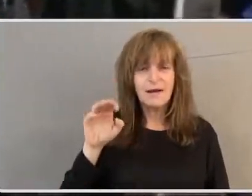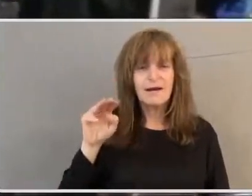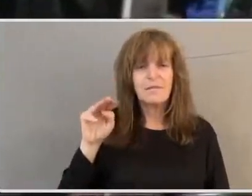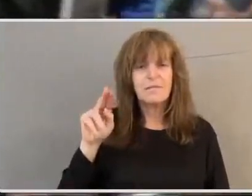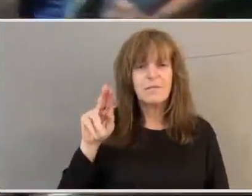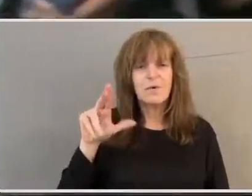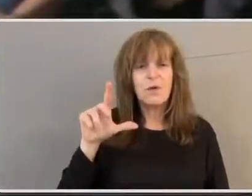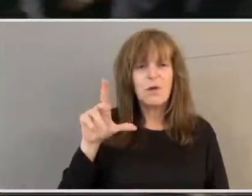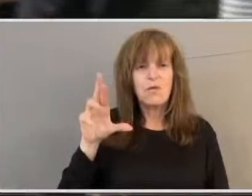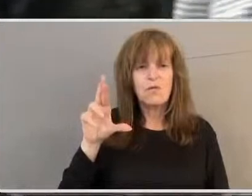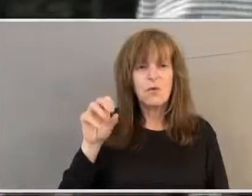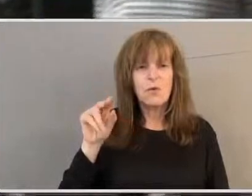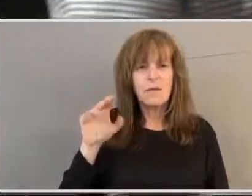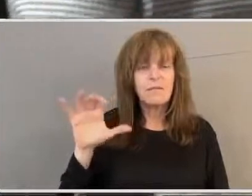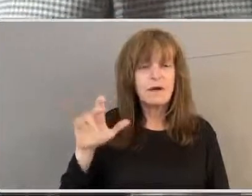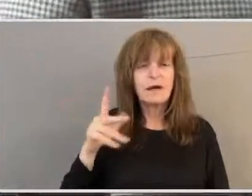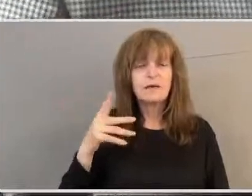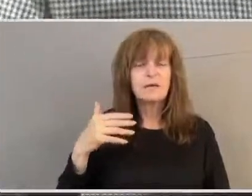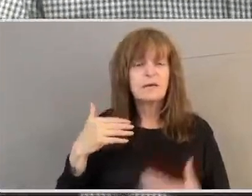forward.